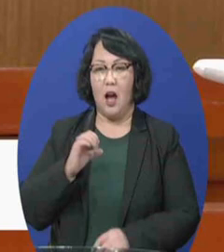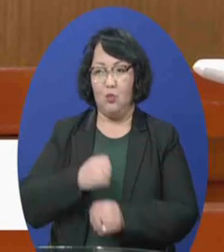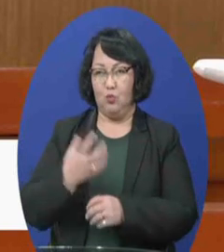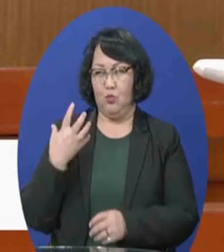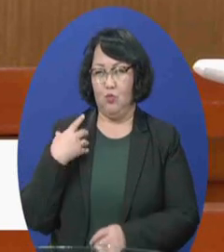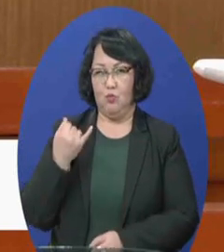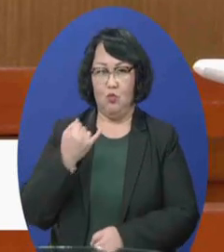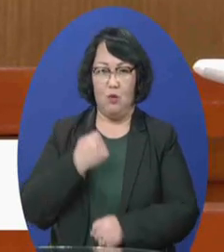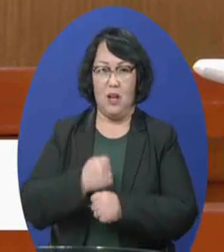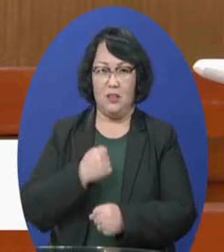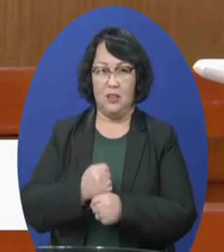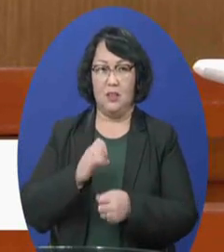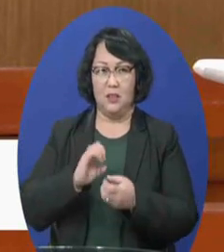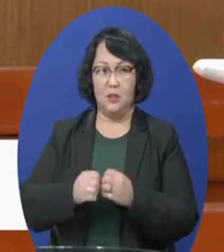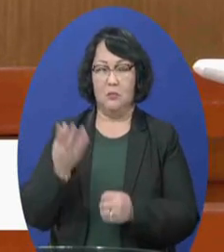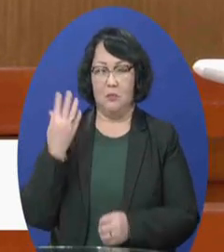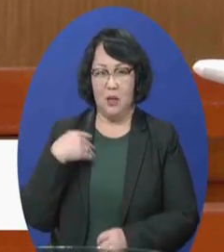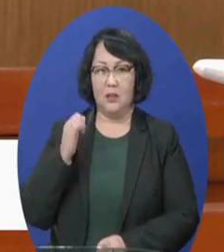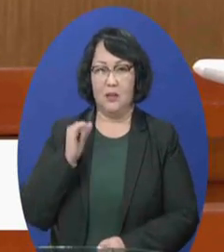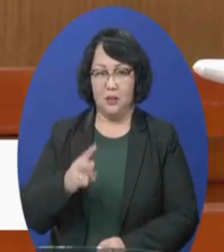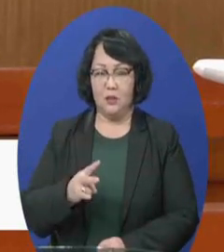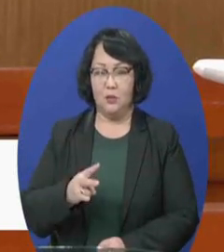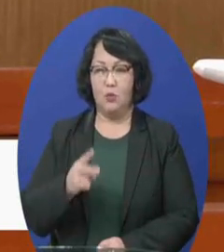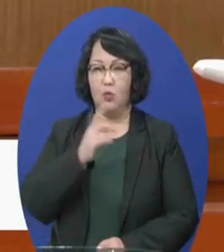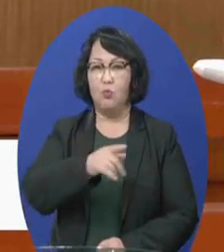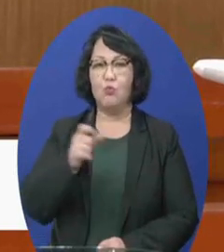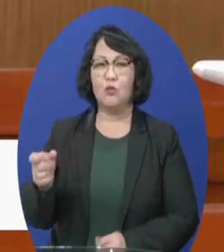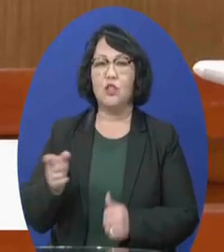гаргаж ажилласан нөхдийн нэрийн өмнөөс